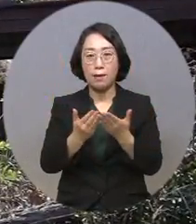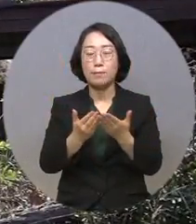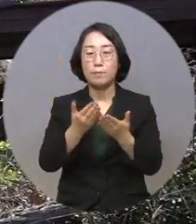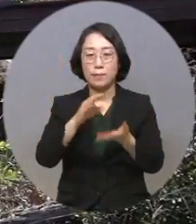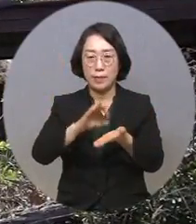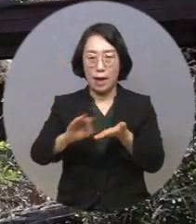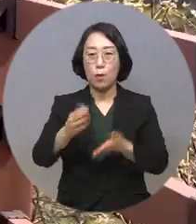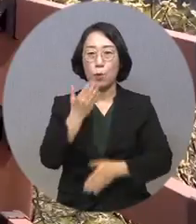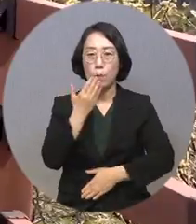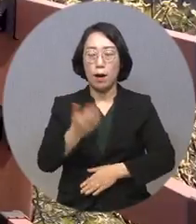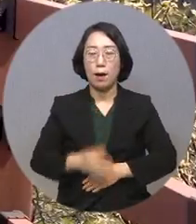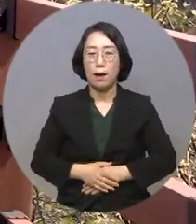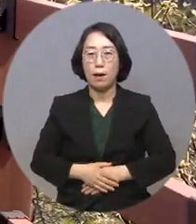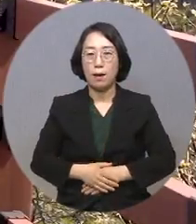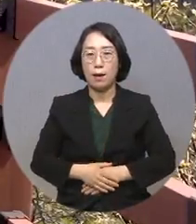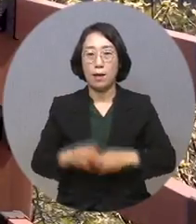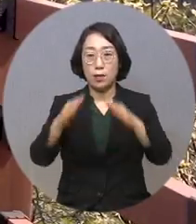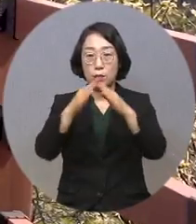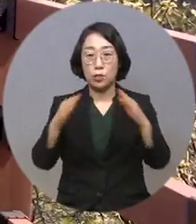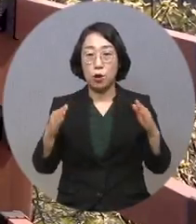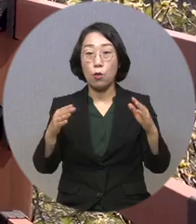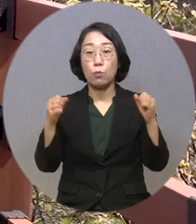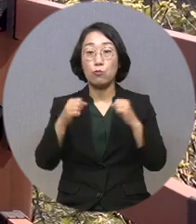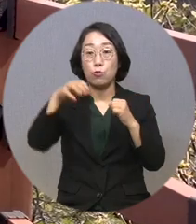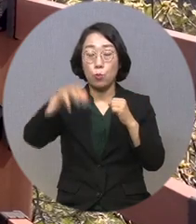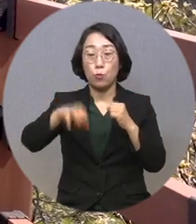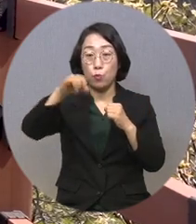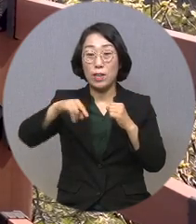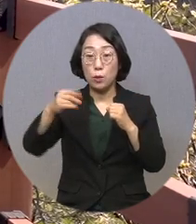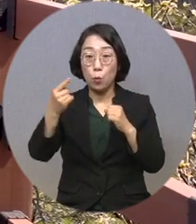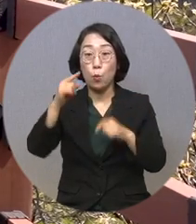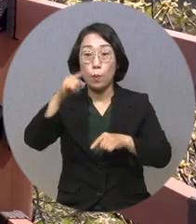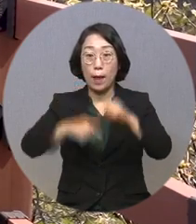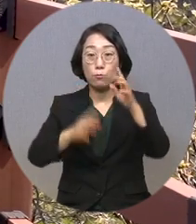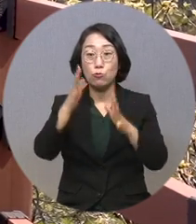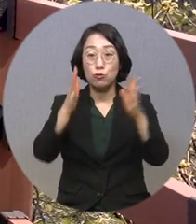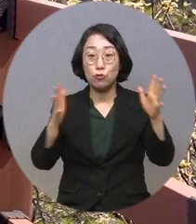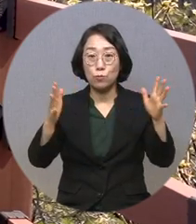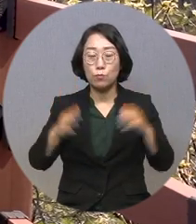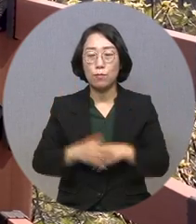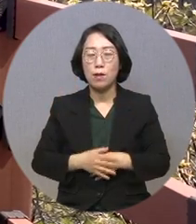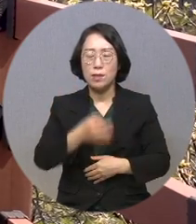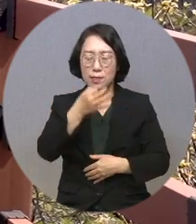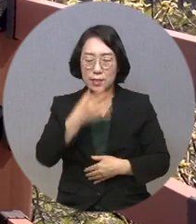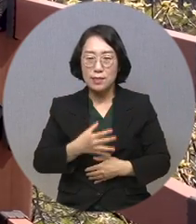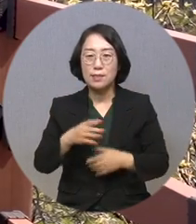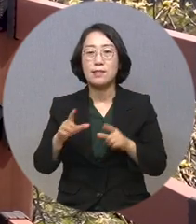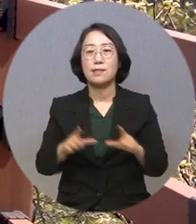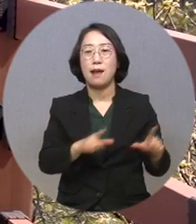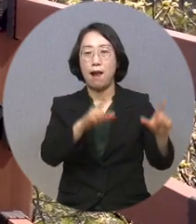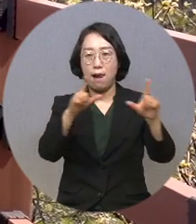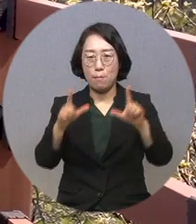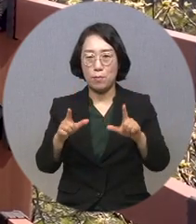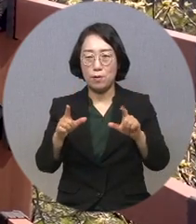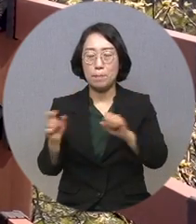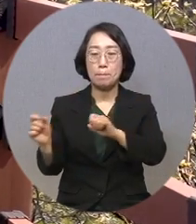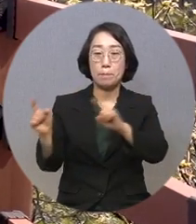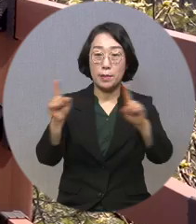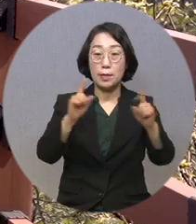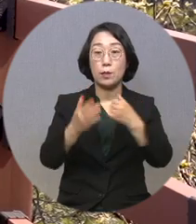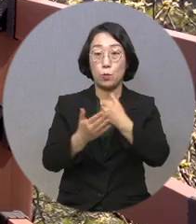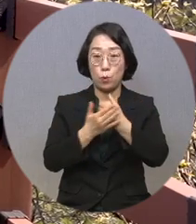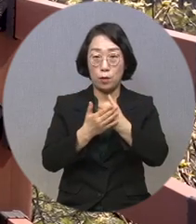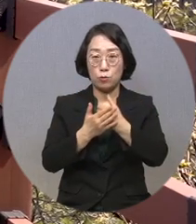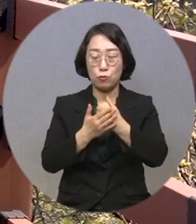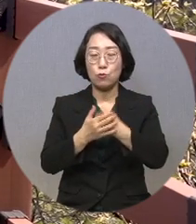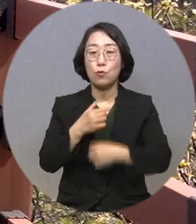문제없습니다. 전북 부안의 위도 치유의 숲은 지친 현대인의 삶의 질 향상과 욕구 충족을